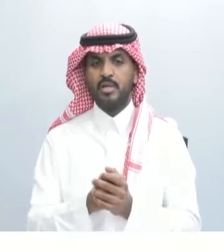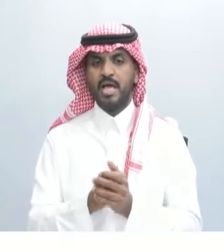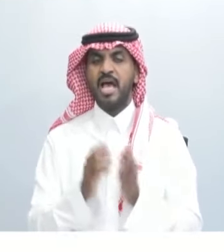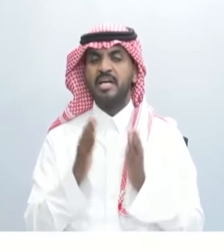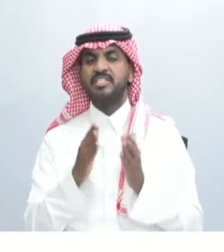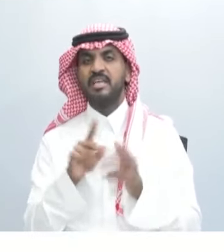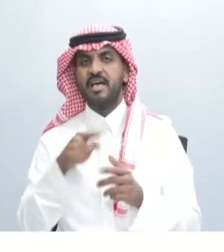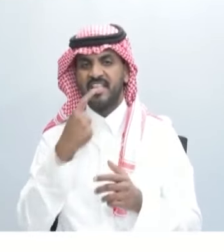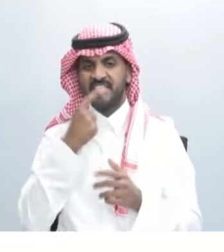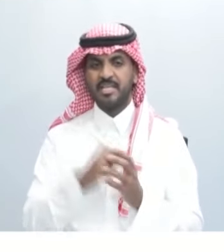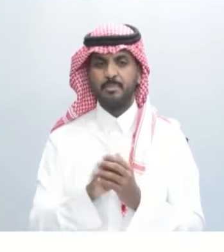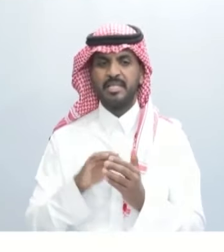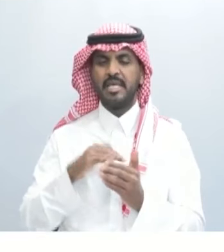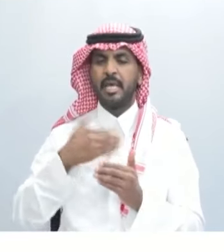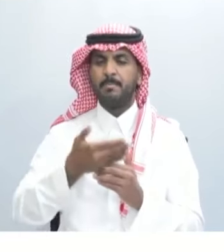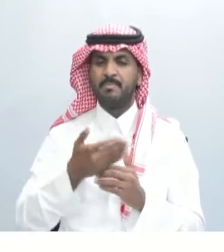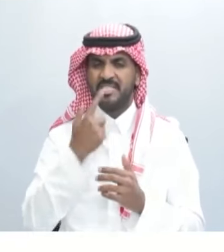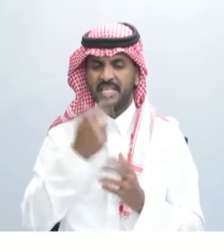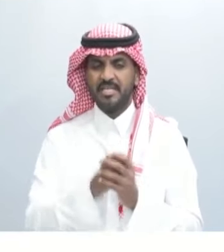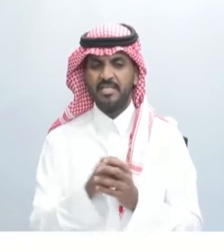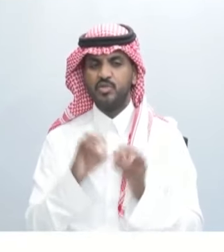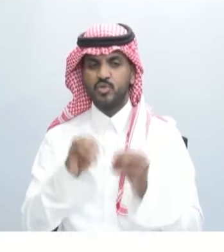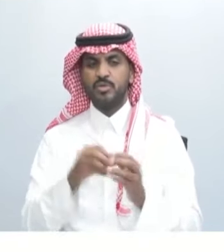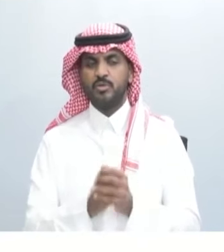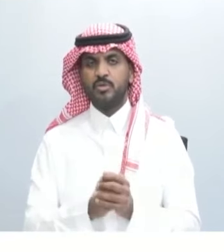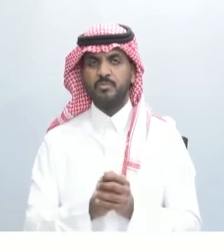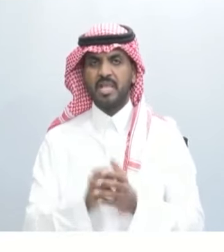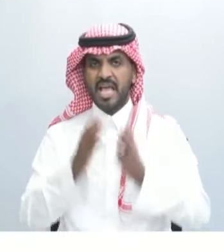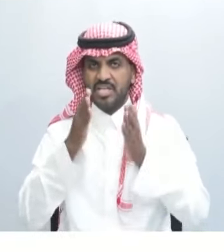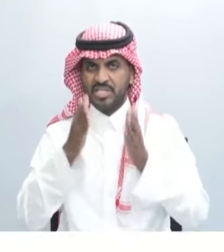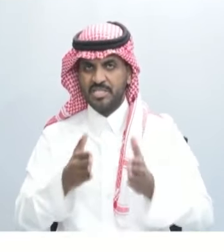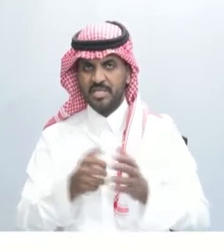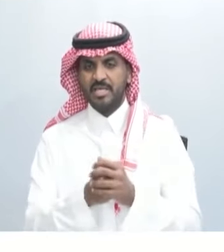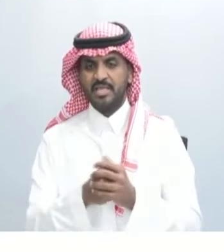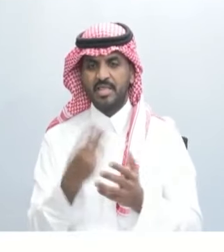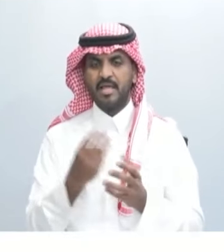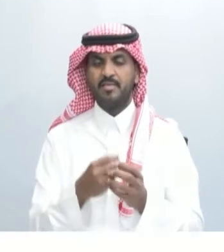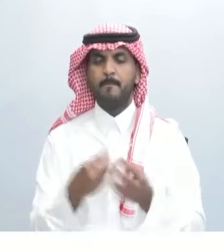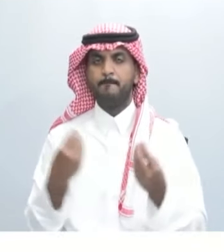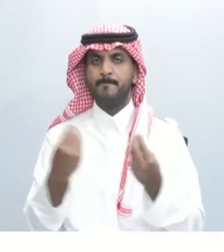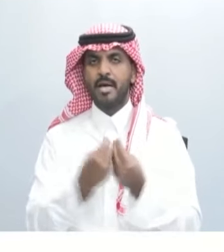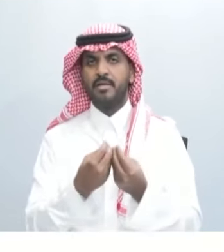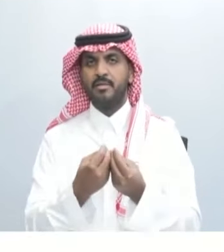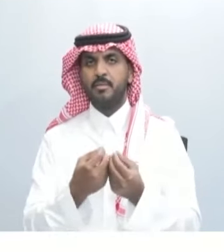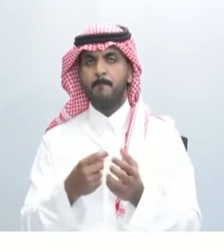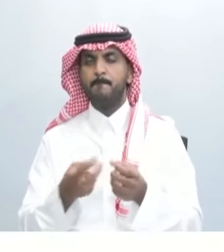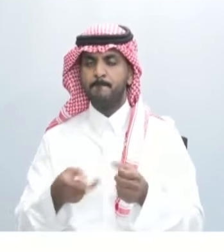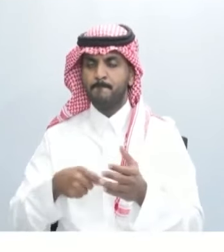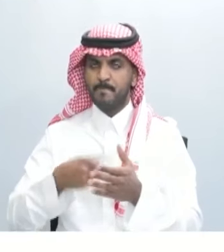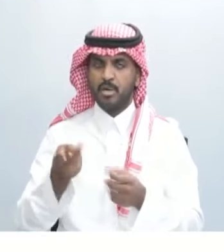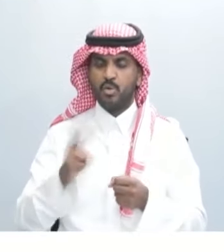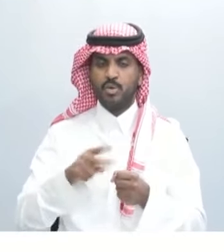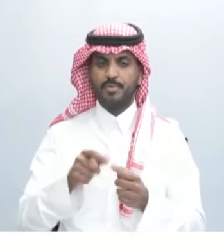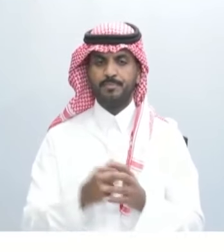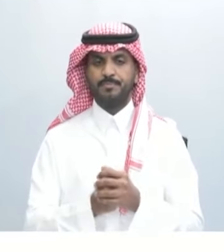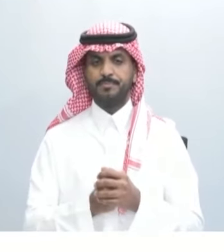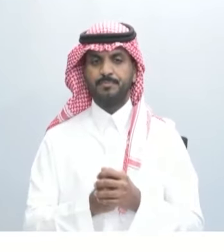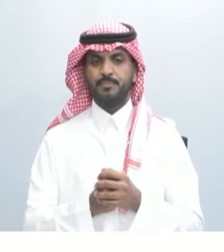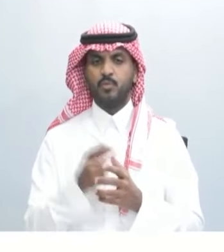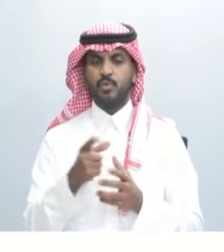فبعد كم سنه سيتم تزويده بالاجهزه الثلاثه معا مره اخرى اذا